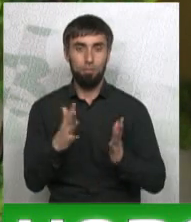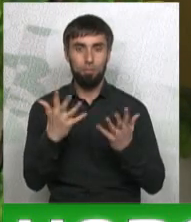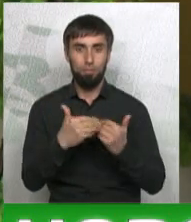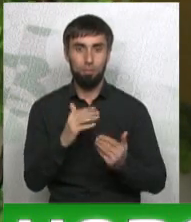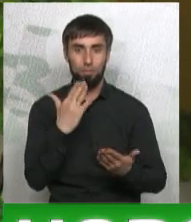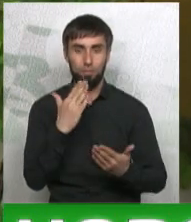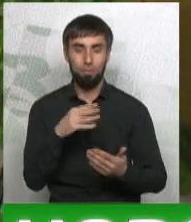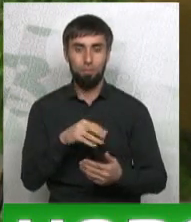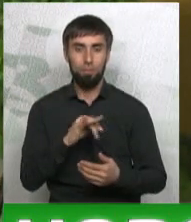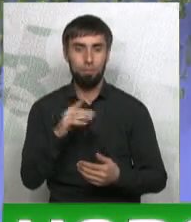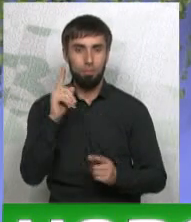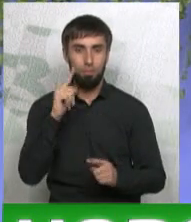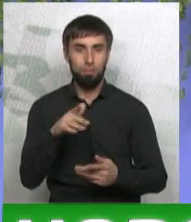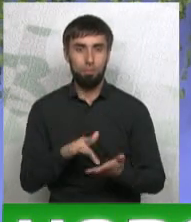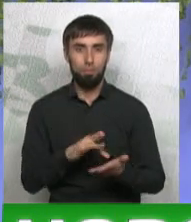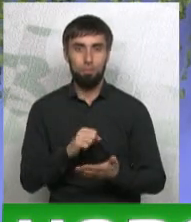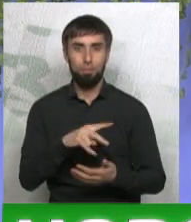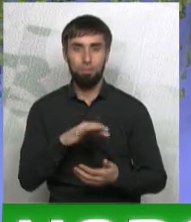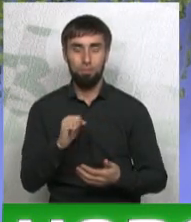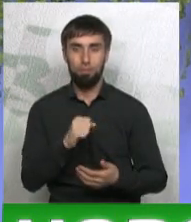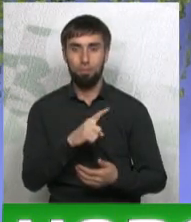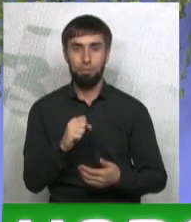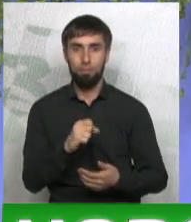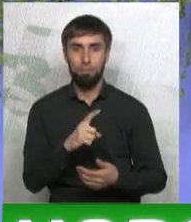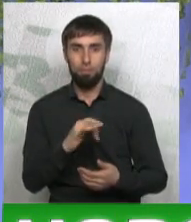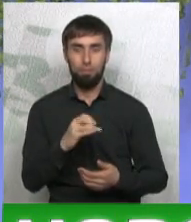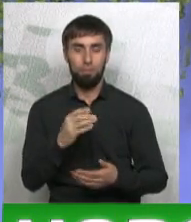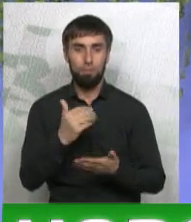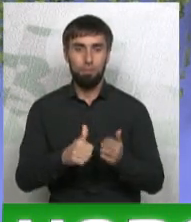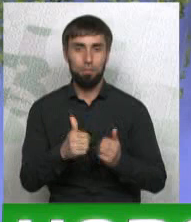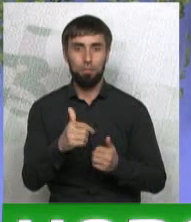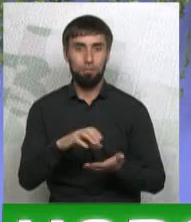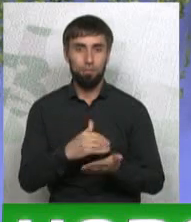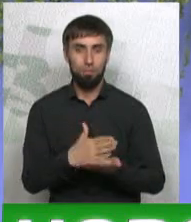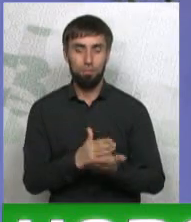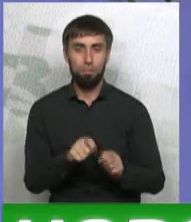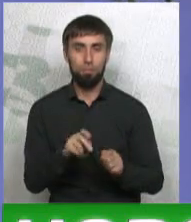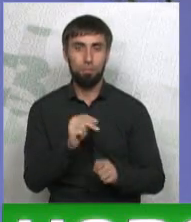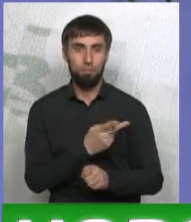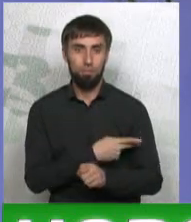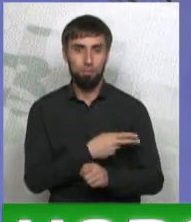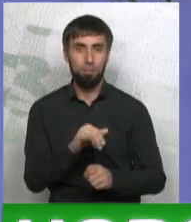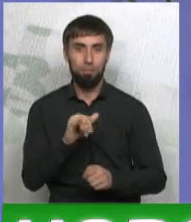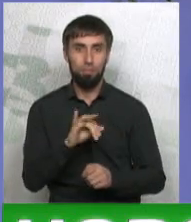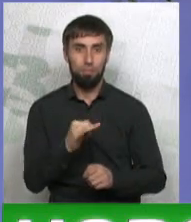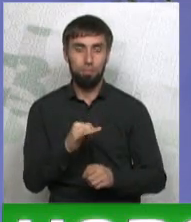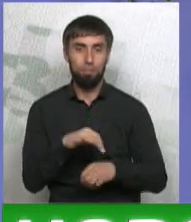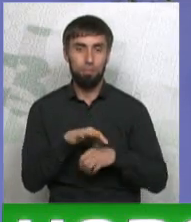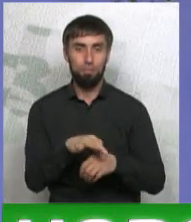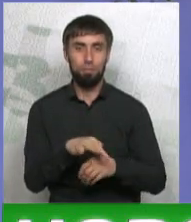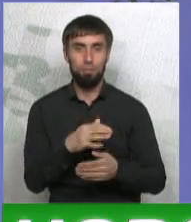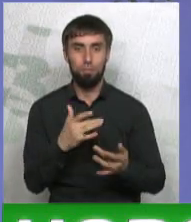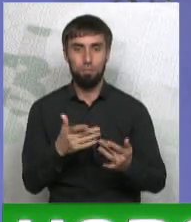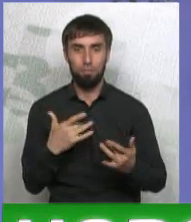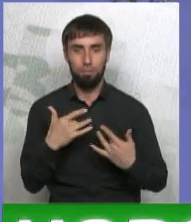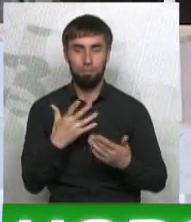количество зеркал, мотив известной книги «Алиса в Зазеркалье». Каждый участок холла создан, как в сказке, куда и уводят артисты